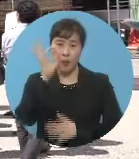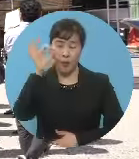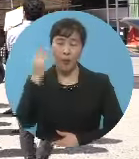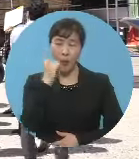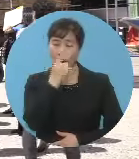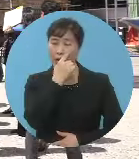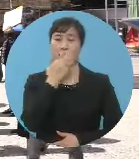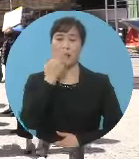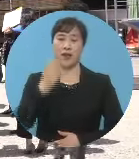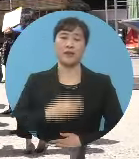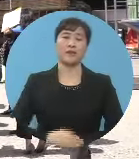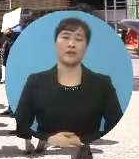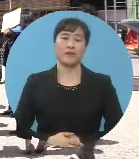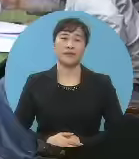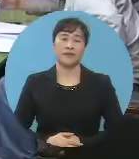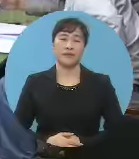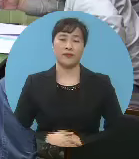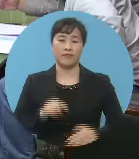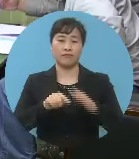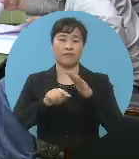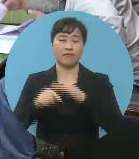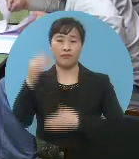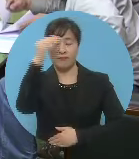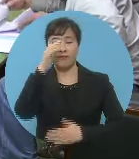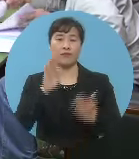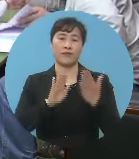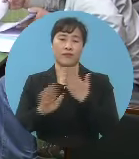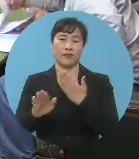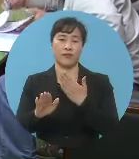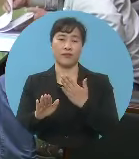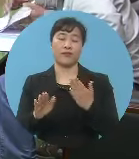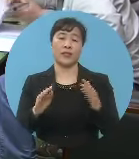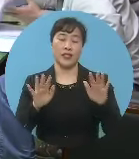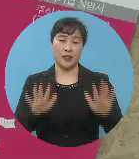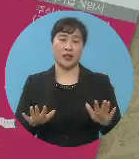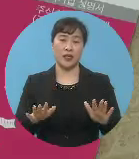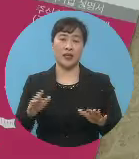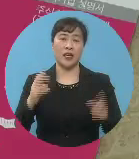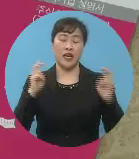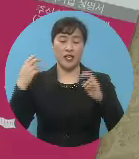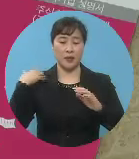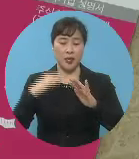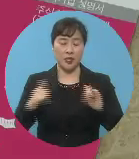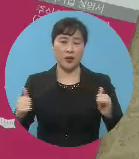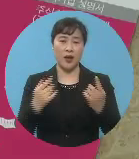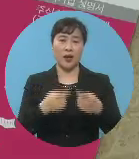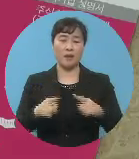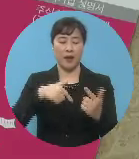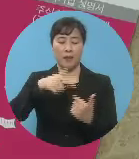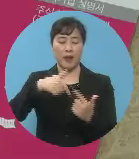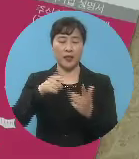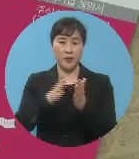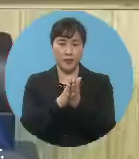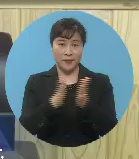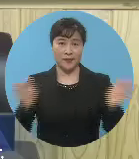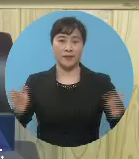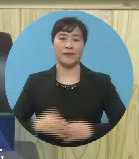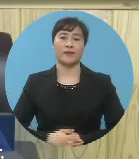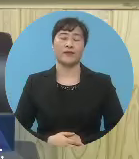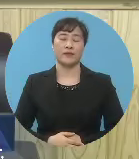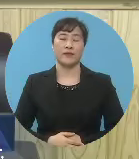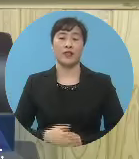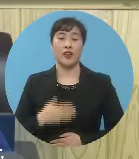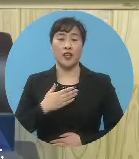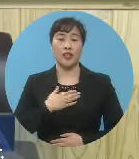있습니다. 현장 견학이 끝나면 청년 구직자들은 기업 인력 담당자와 면접을 시작합니다.